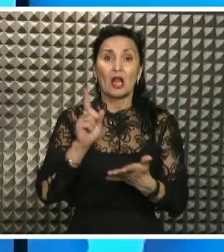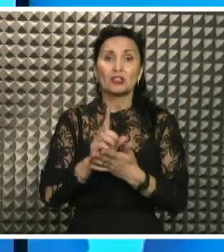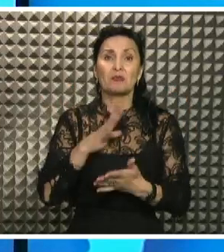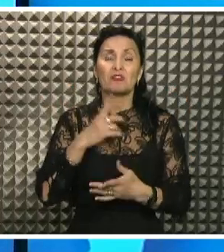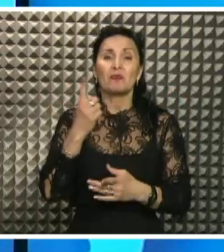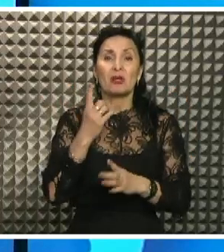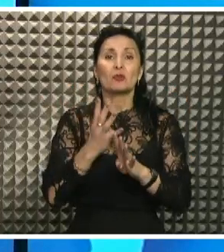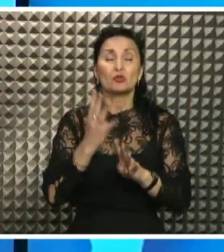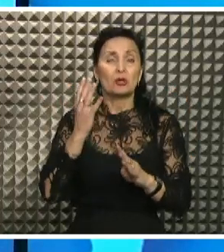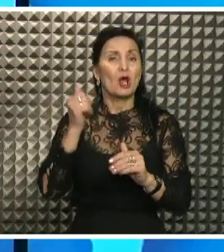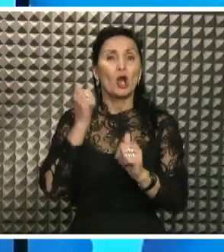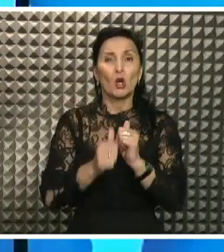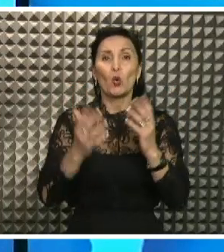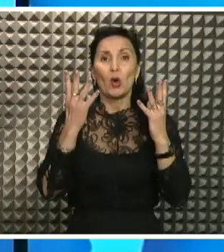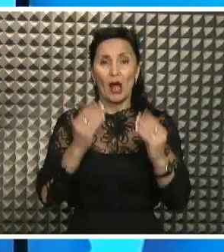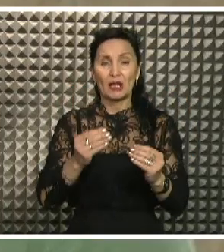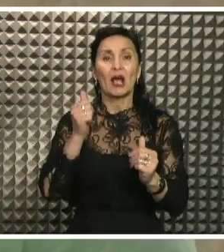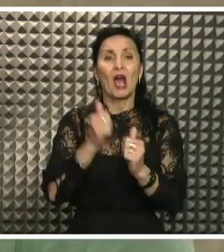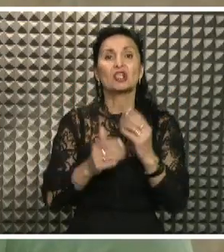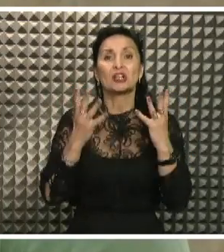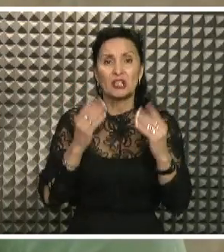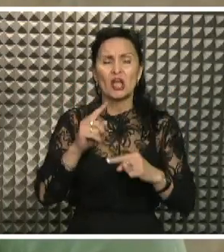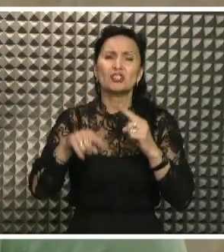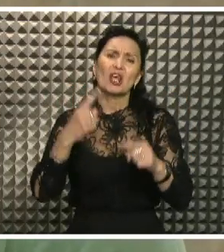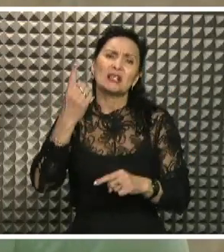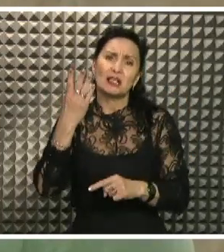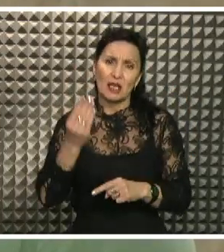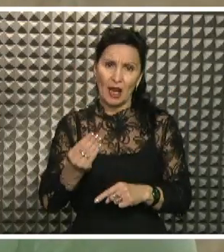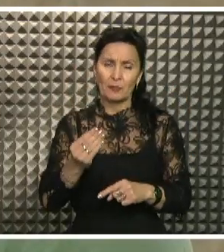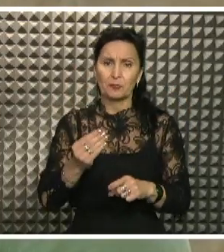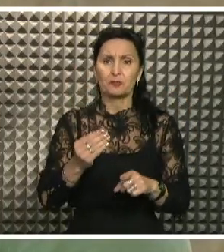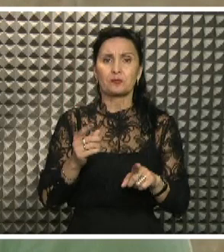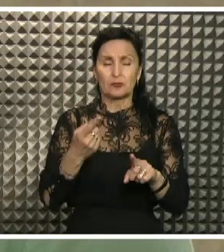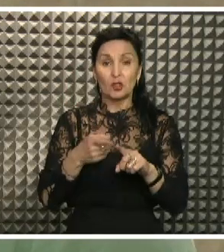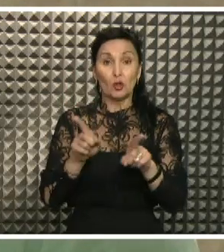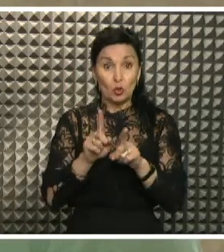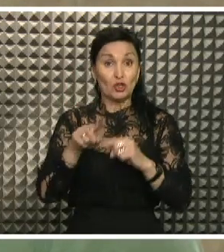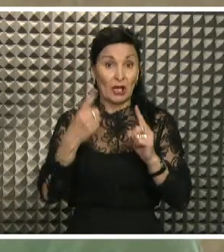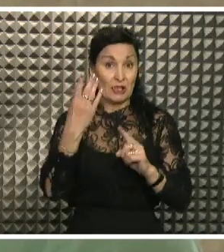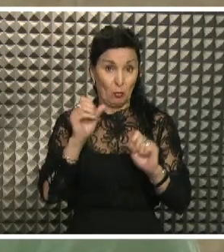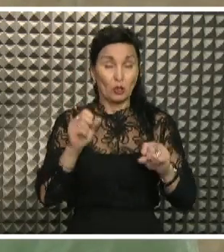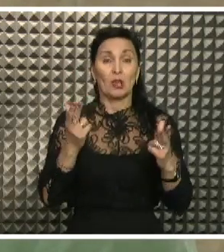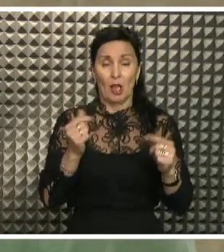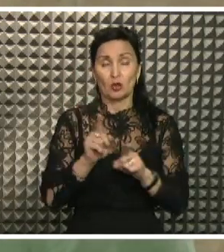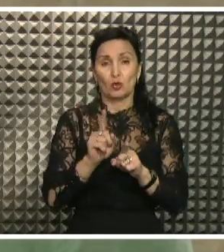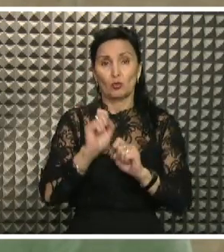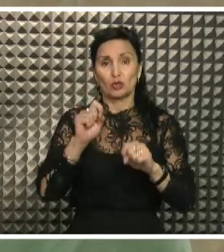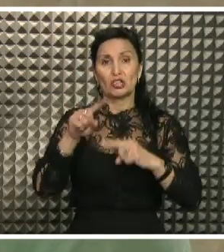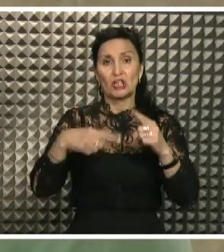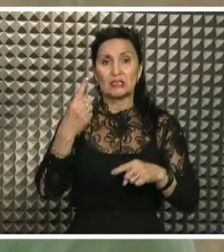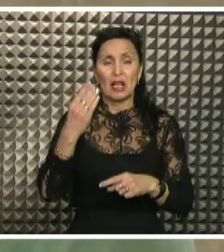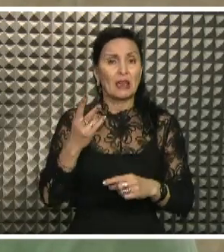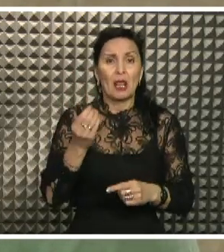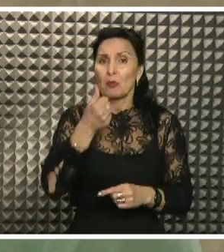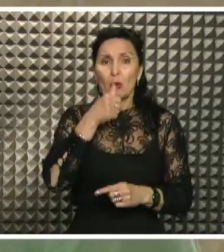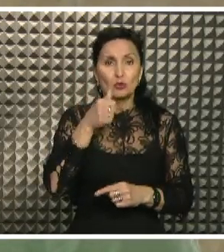первую очередь, регулярные. Может быть, это не каждый день, может быть, это через день. Через день, но они тоже должны регулярные. Быть стабильны. Да, через день это регулярно. Не пропускать и так